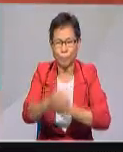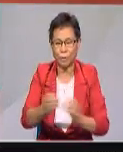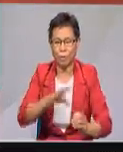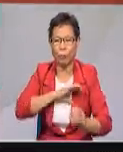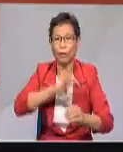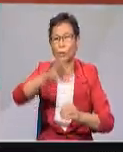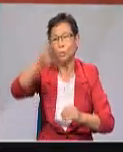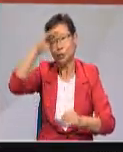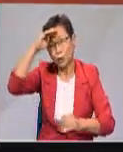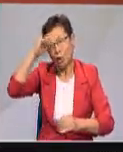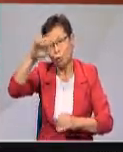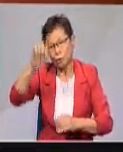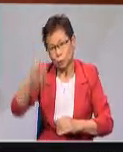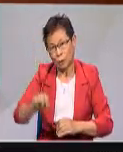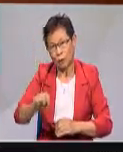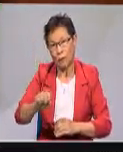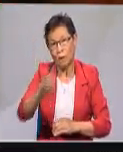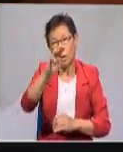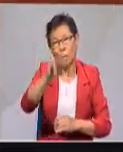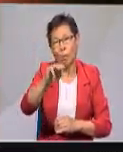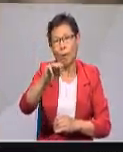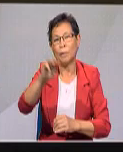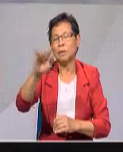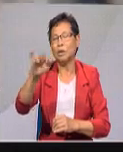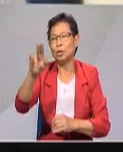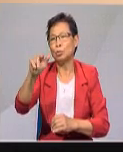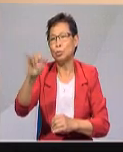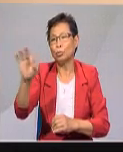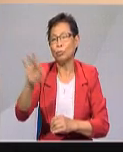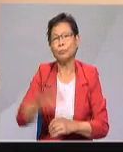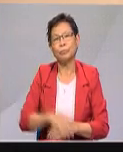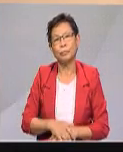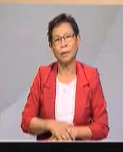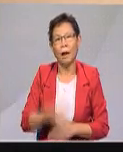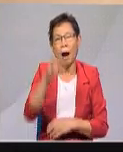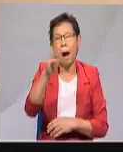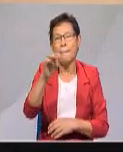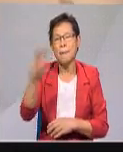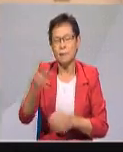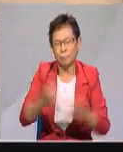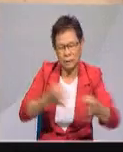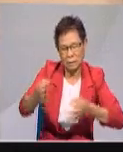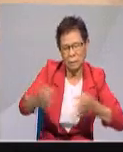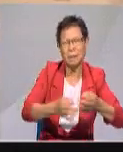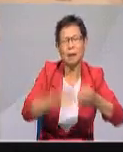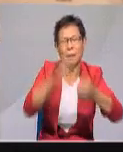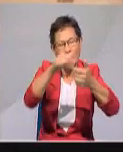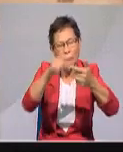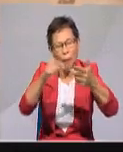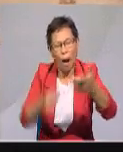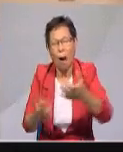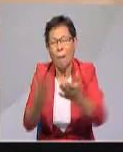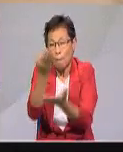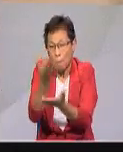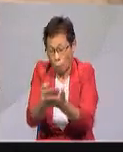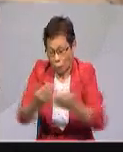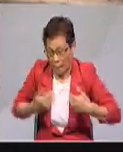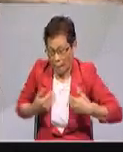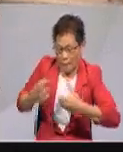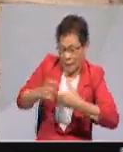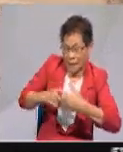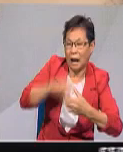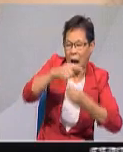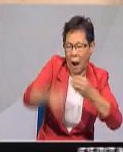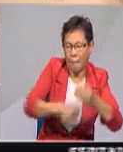Selatan Asisten Superintendent Muhammad Yusof Muhammad Ali. Amir menjelaskan antara isu dan merit berkaitan kes termasuk